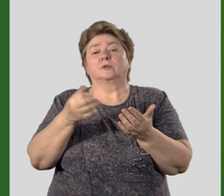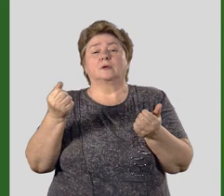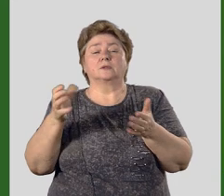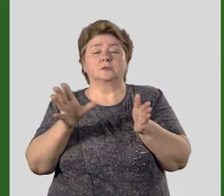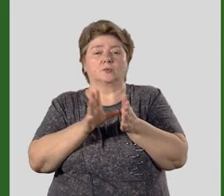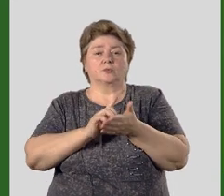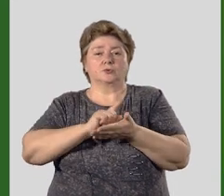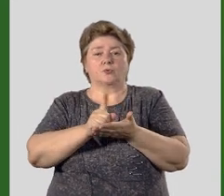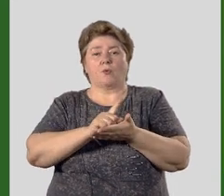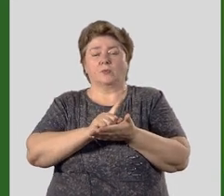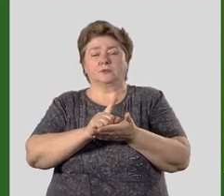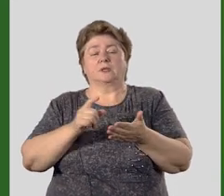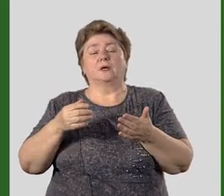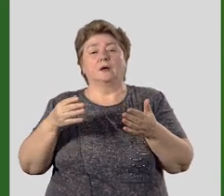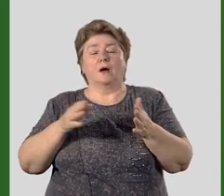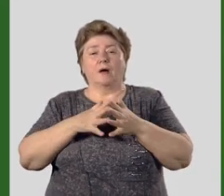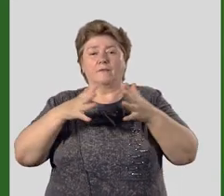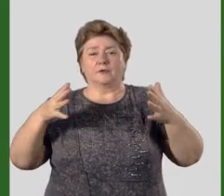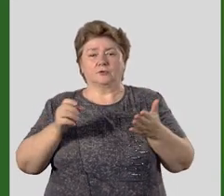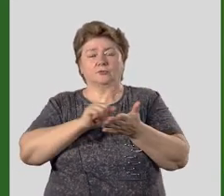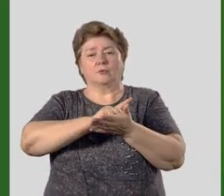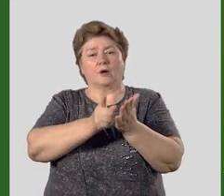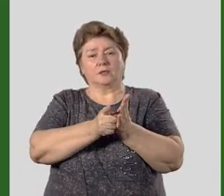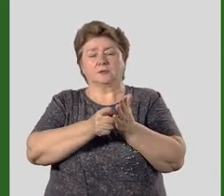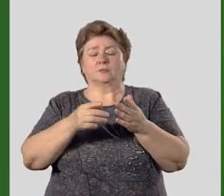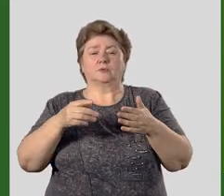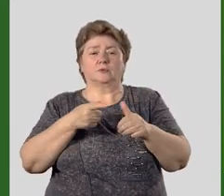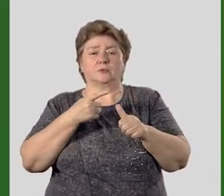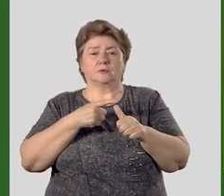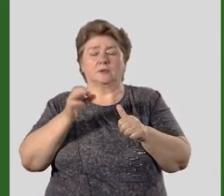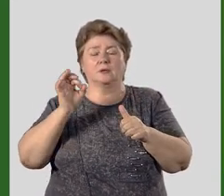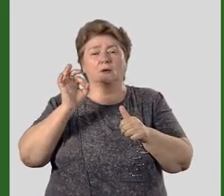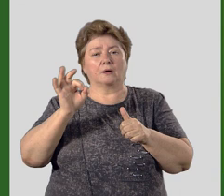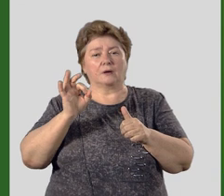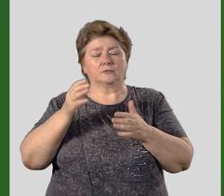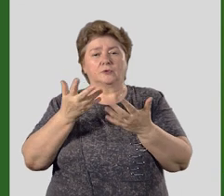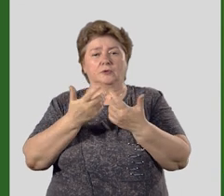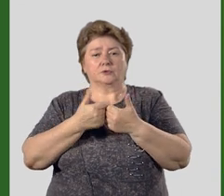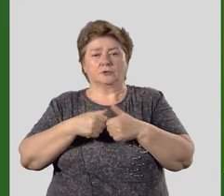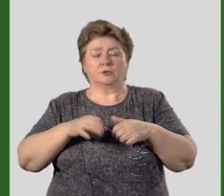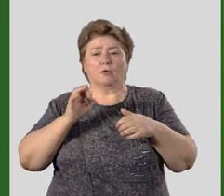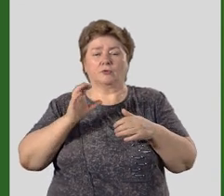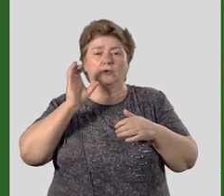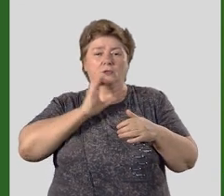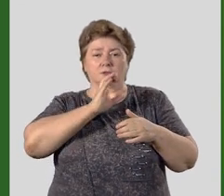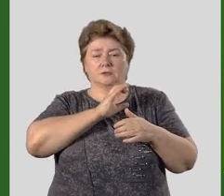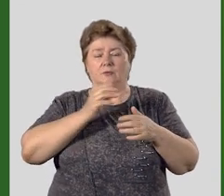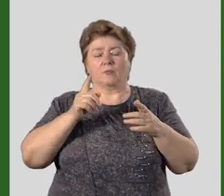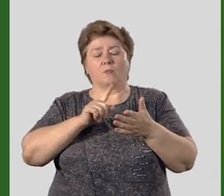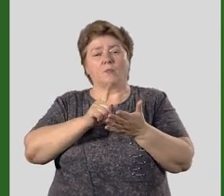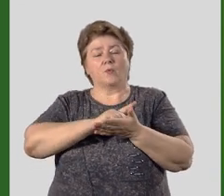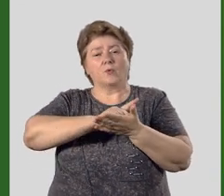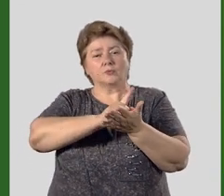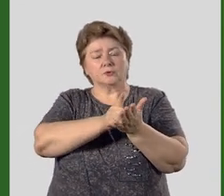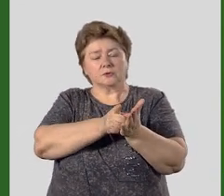помощью компаса. Величину азимута выражают в градусах и отсчитывают от севера по